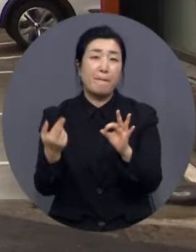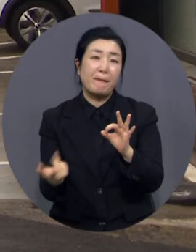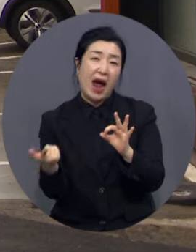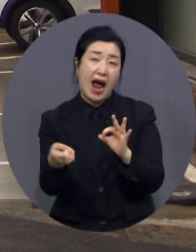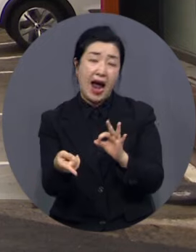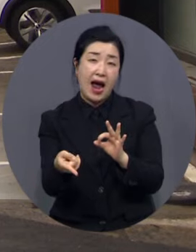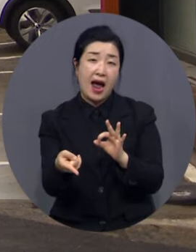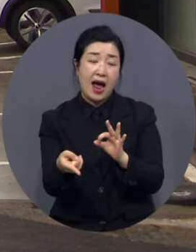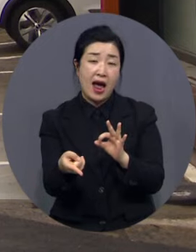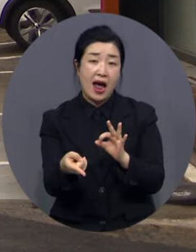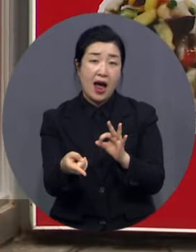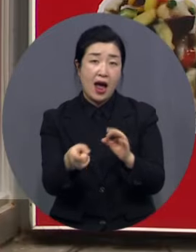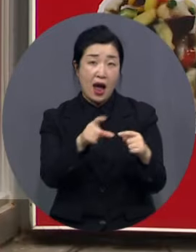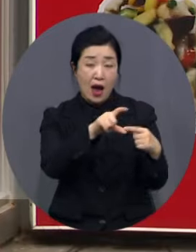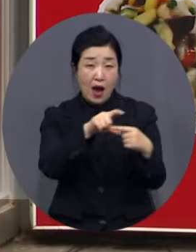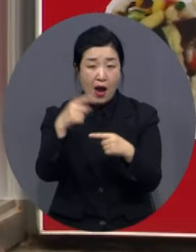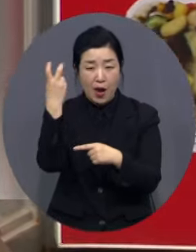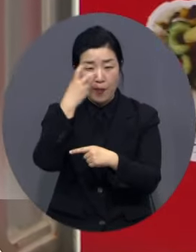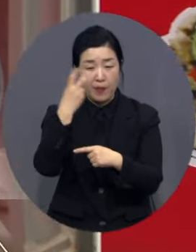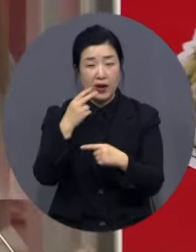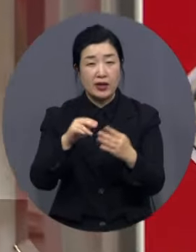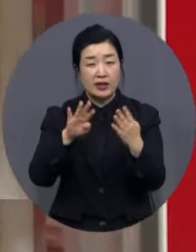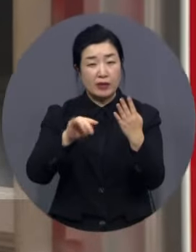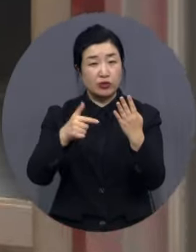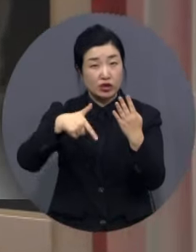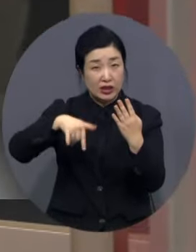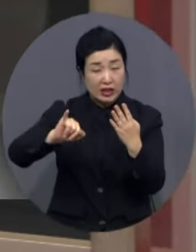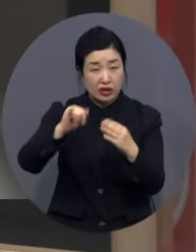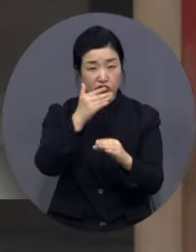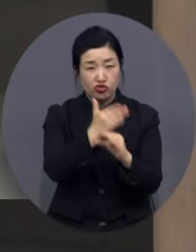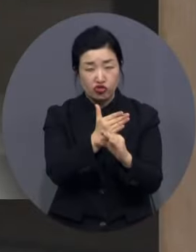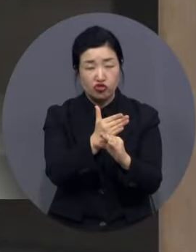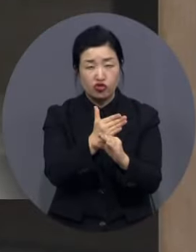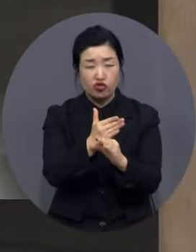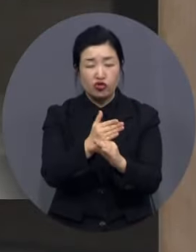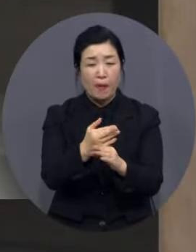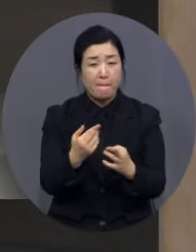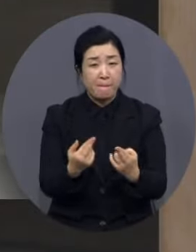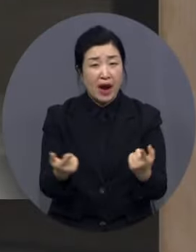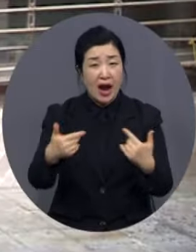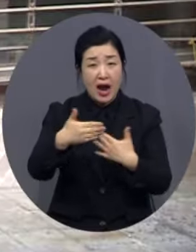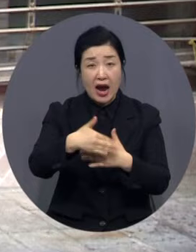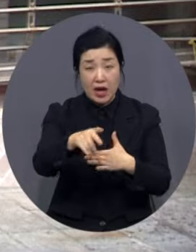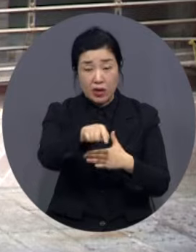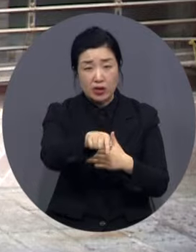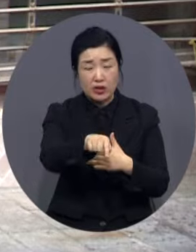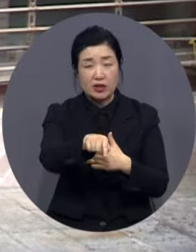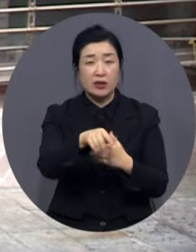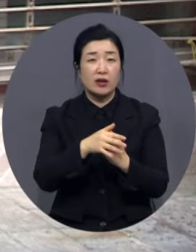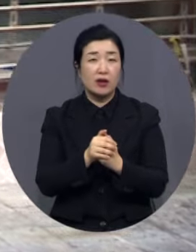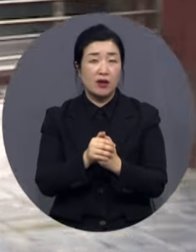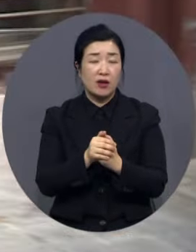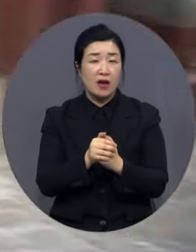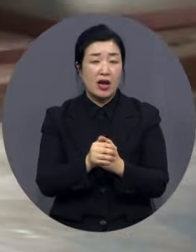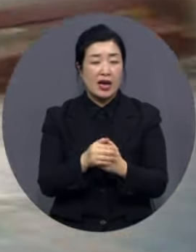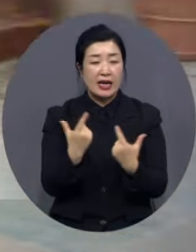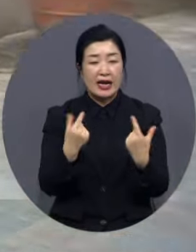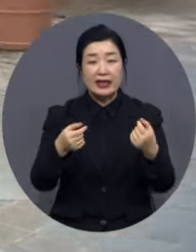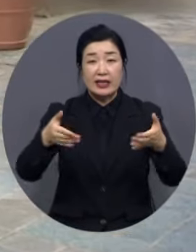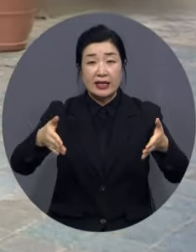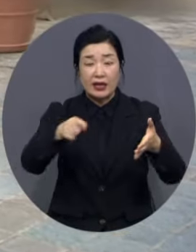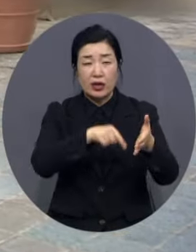통계청에 따르면 지난해 4분기 기준 제주지역 중대형 상가 공실률은 10.2% 지난해 같은